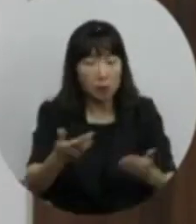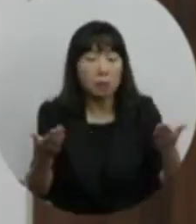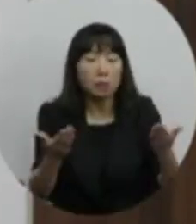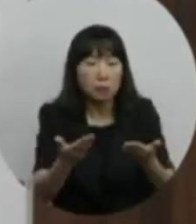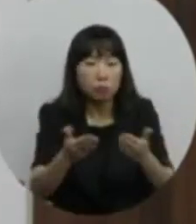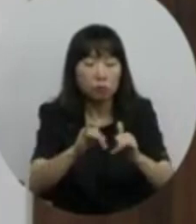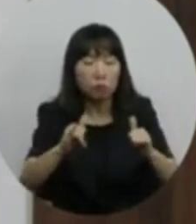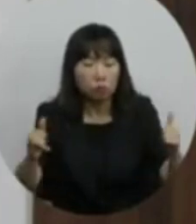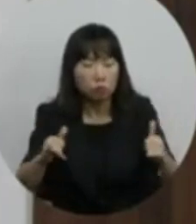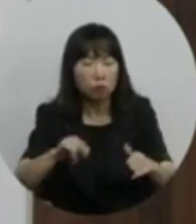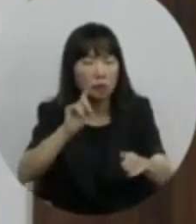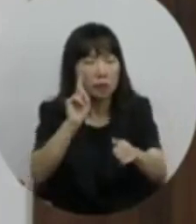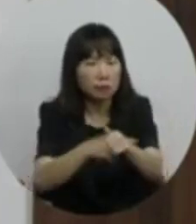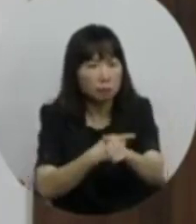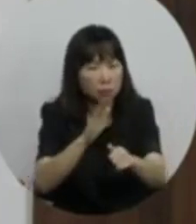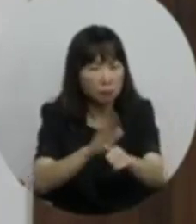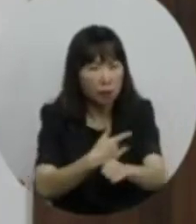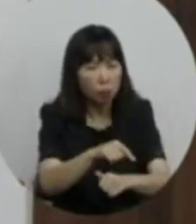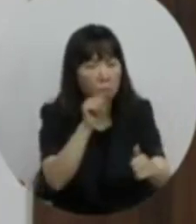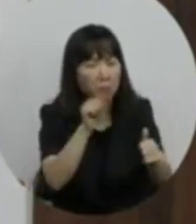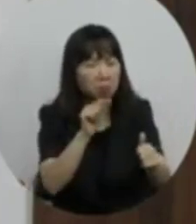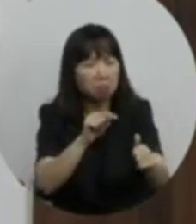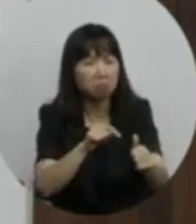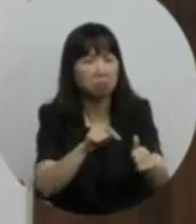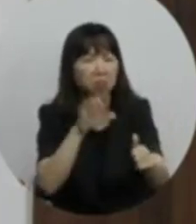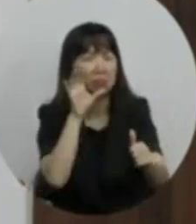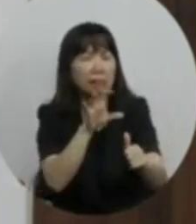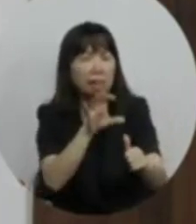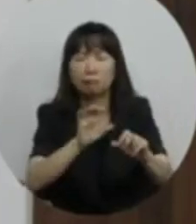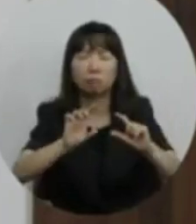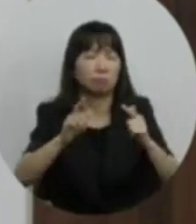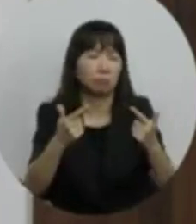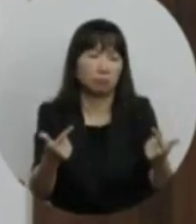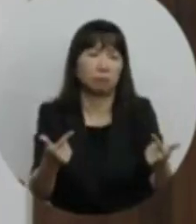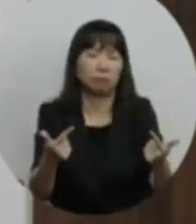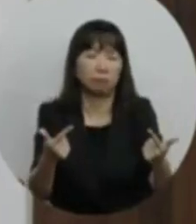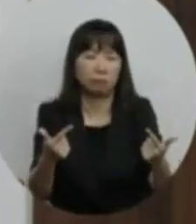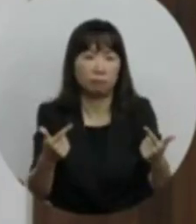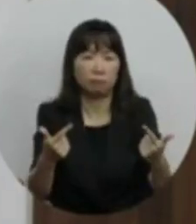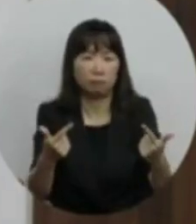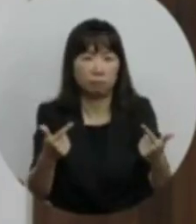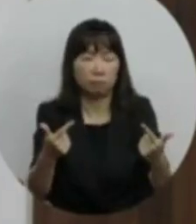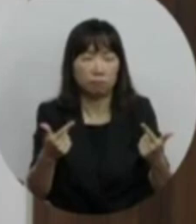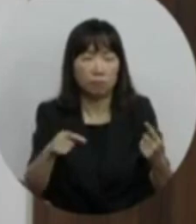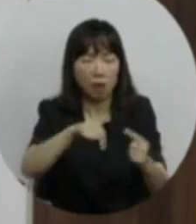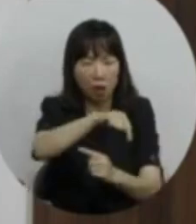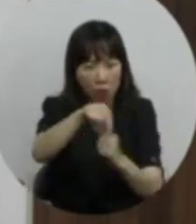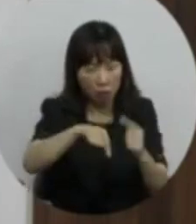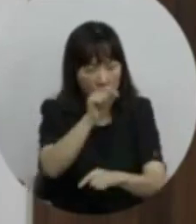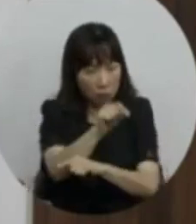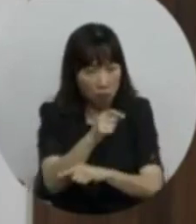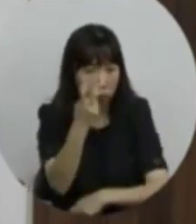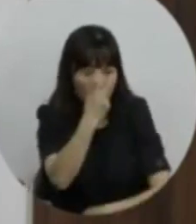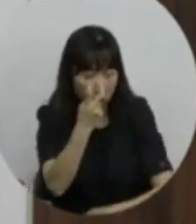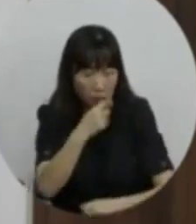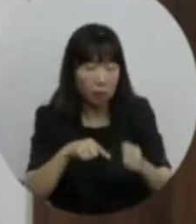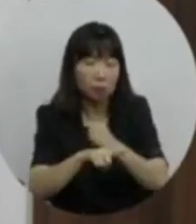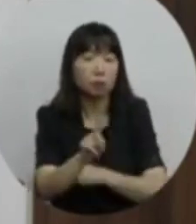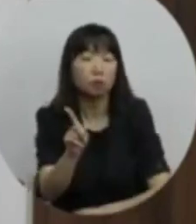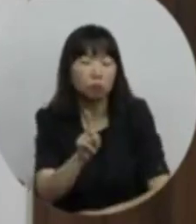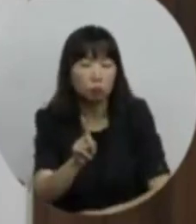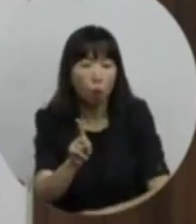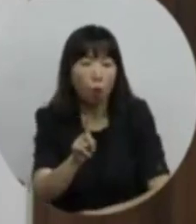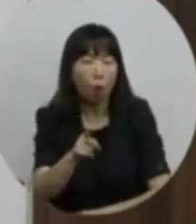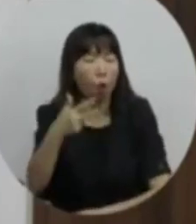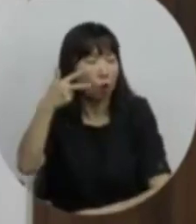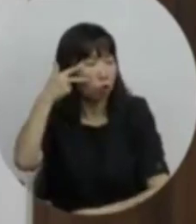찾아내어 지적하고 추궁하고 질타하는 자리가 아닙니다. 행정사무감사는